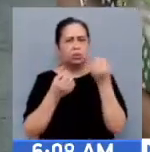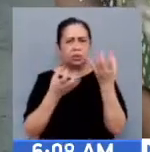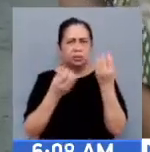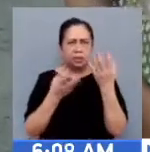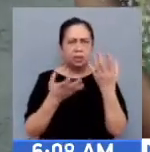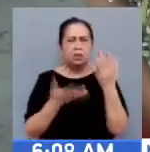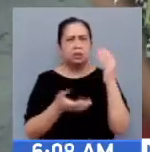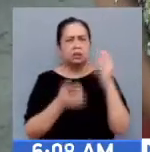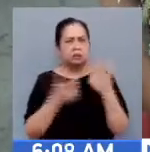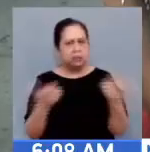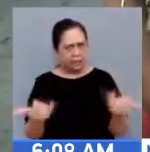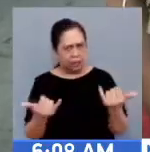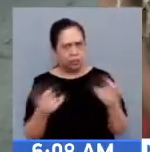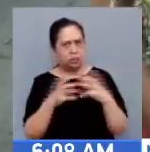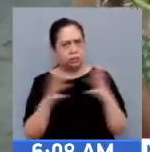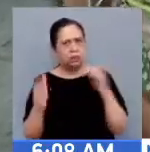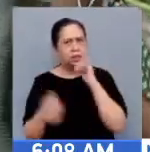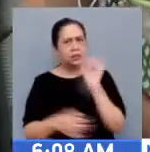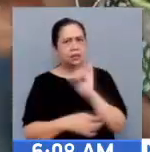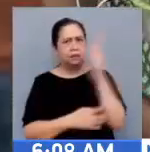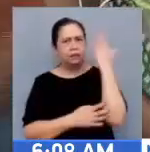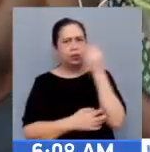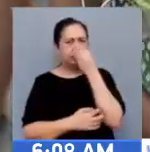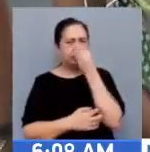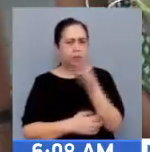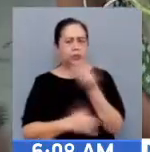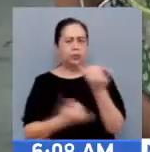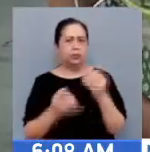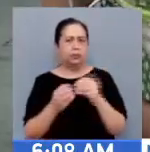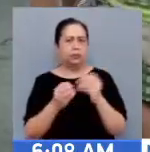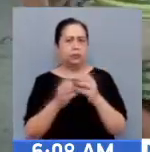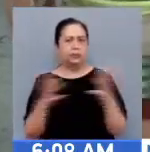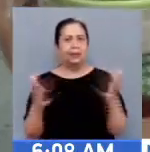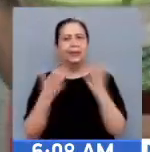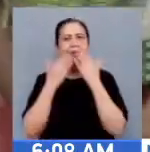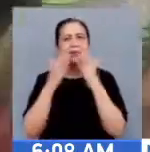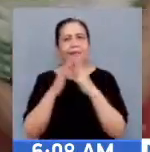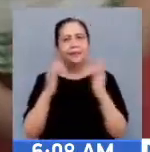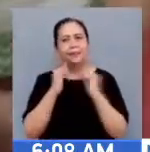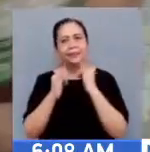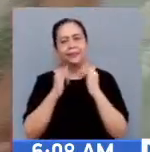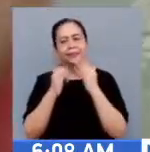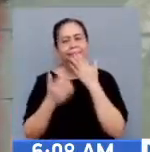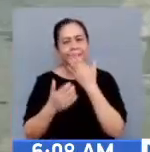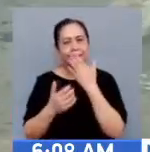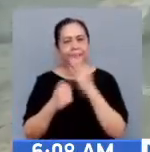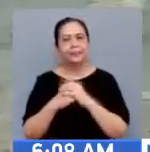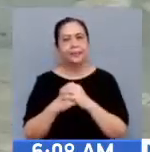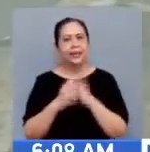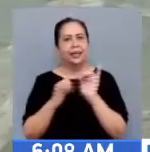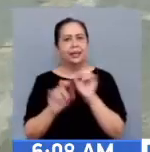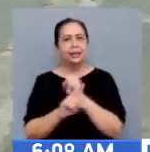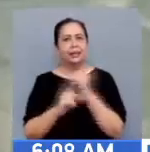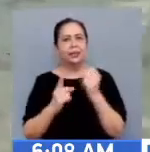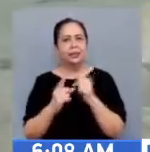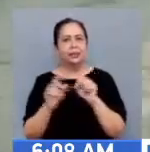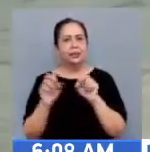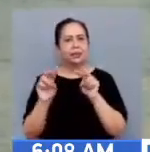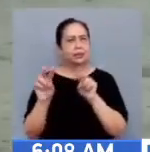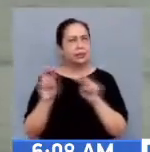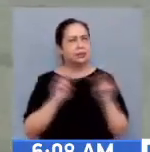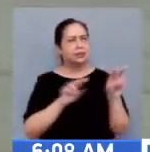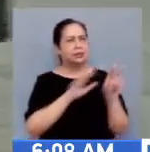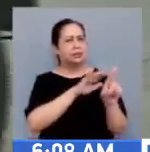ito. Okay. Hindi po ka mukha dati, konti lang. Oo, andako, maraming salamat po sa inyo, ha. At yan ang sitwasyon, nakikita natin, ano, halo-halo